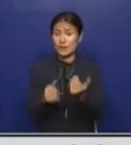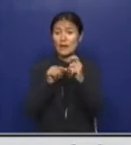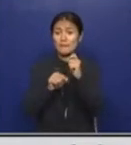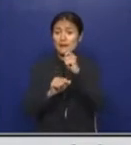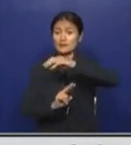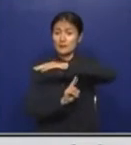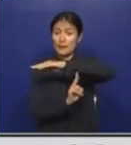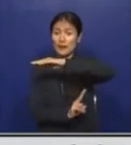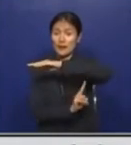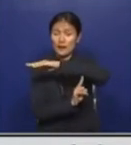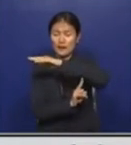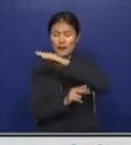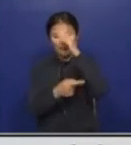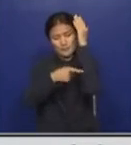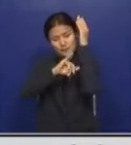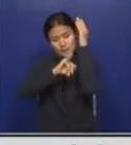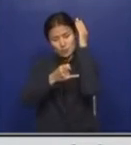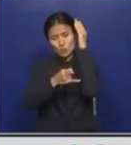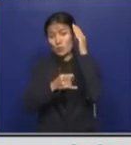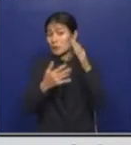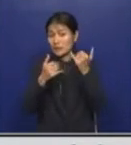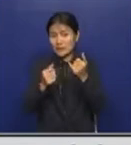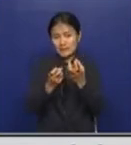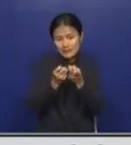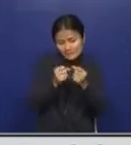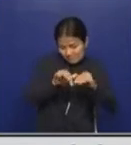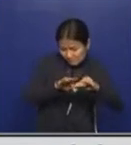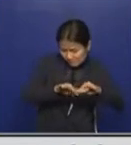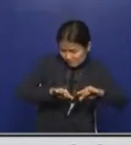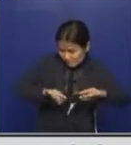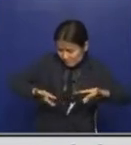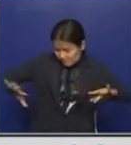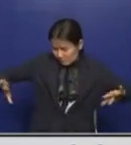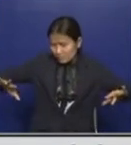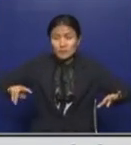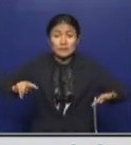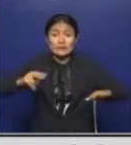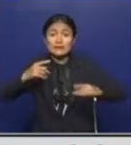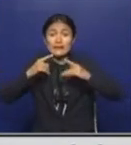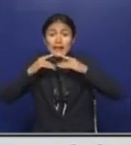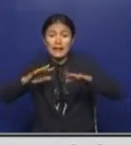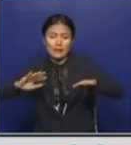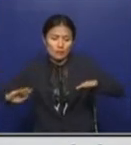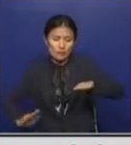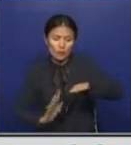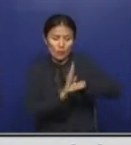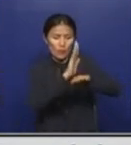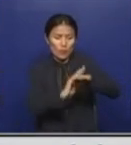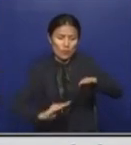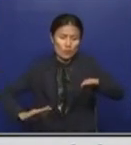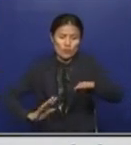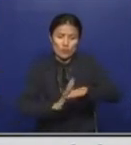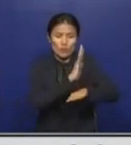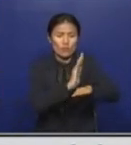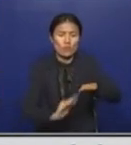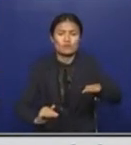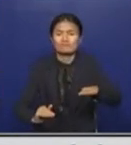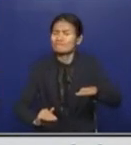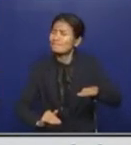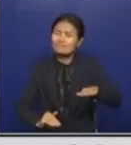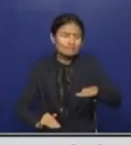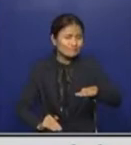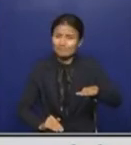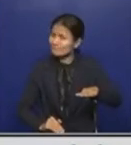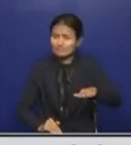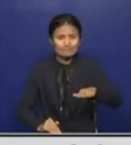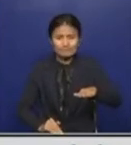วบคีรีขันธ์นี้เป็นหาดสมดุลไม่มีการกัดเซาะที่อ้างว่าการกัดเซาะจากพายุปลาบึกนั้นเป็นการกัด